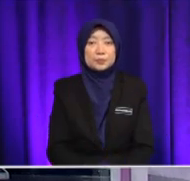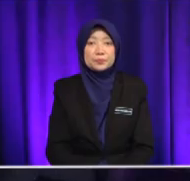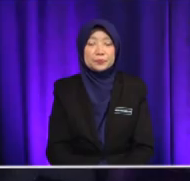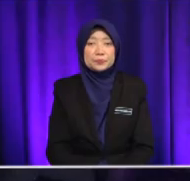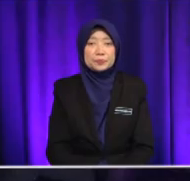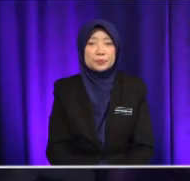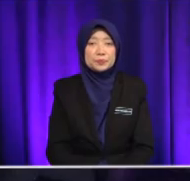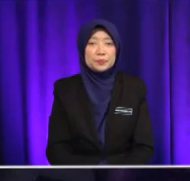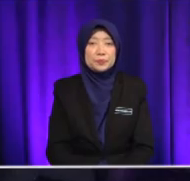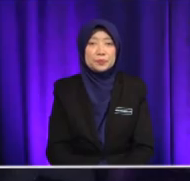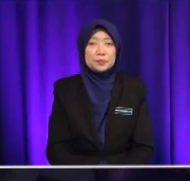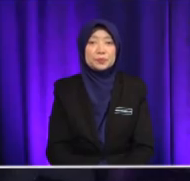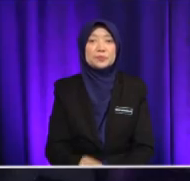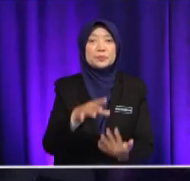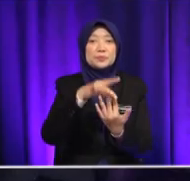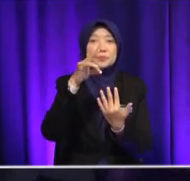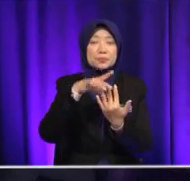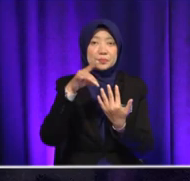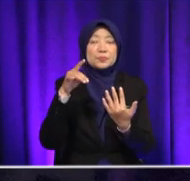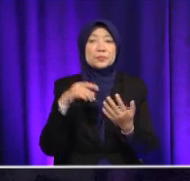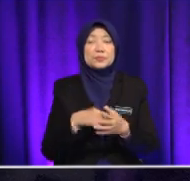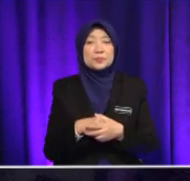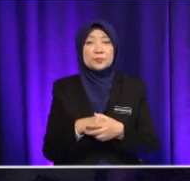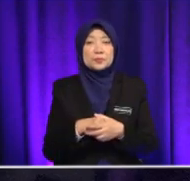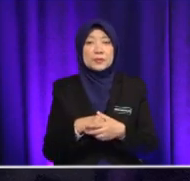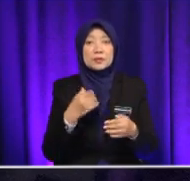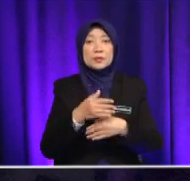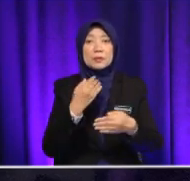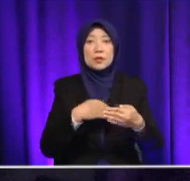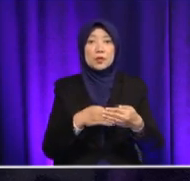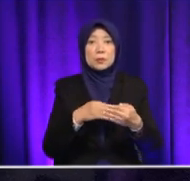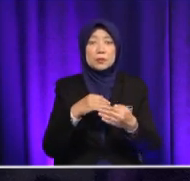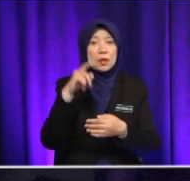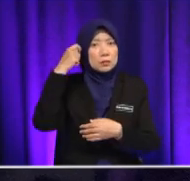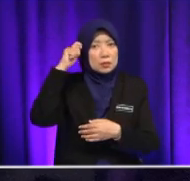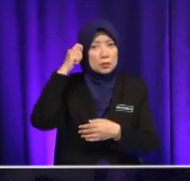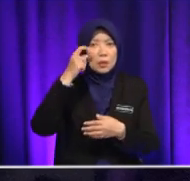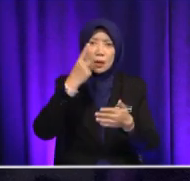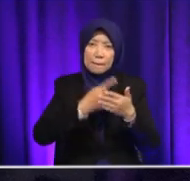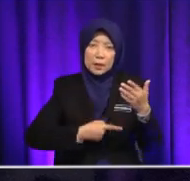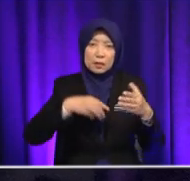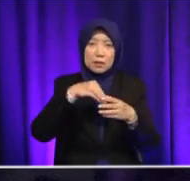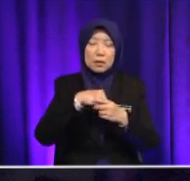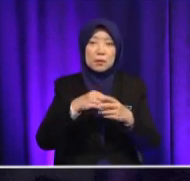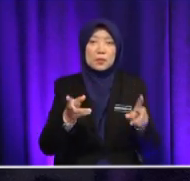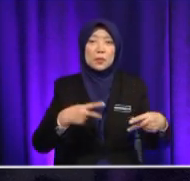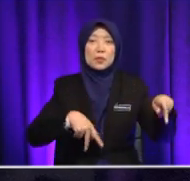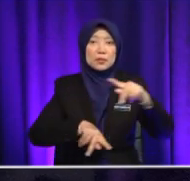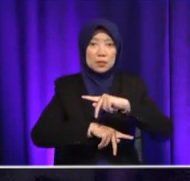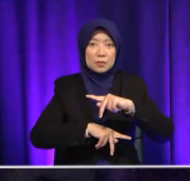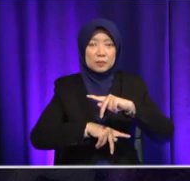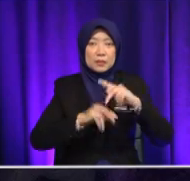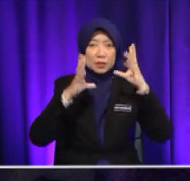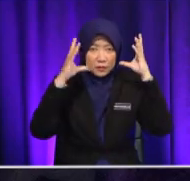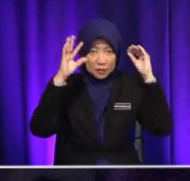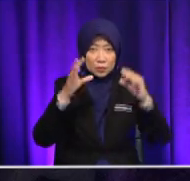kotak yang ini, cikgu. Okey. Alright. So sebelum Sean teka apa yang ada dalam kotak tersebut, cikgu akan